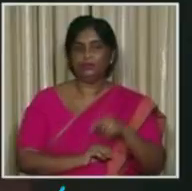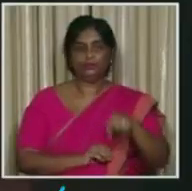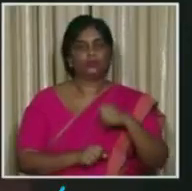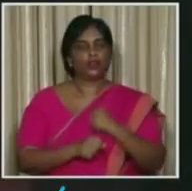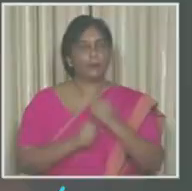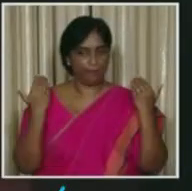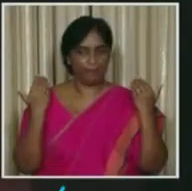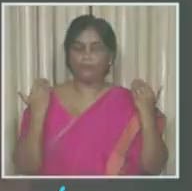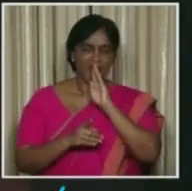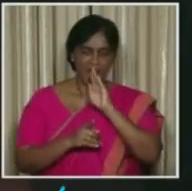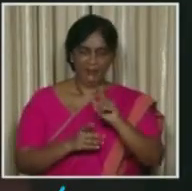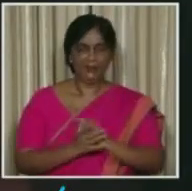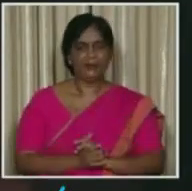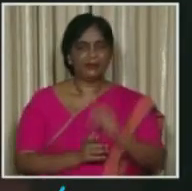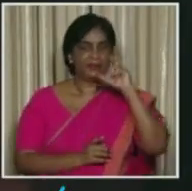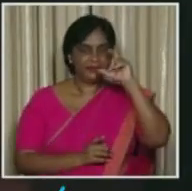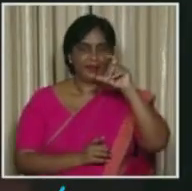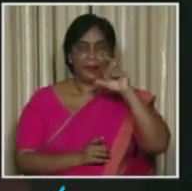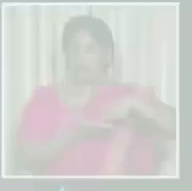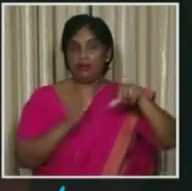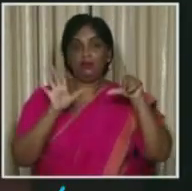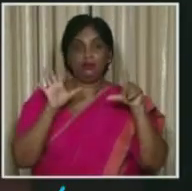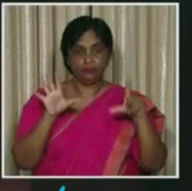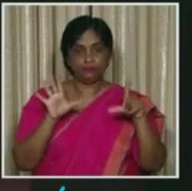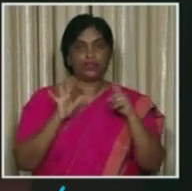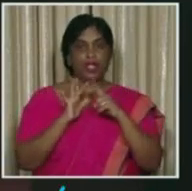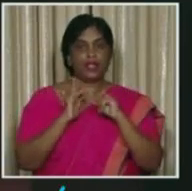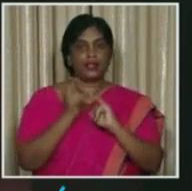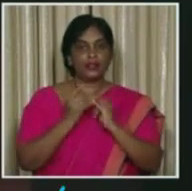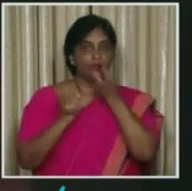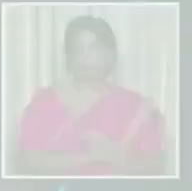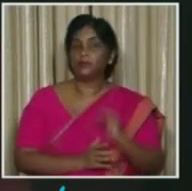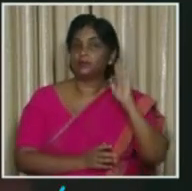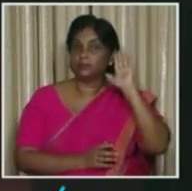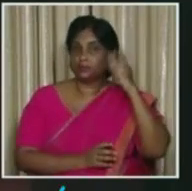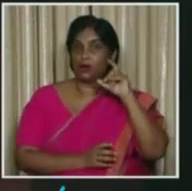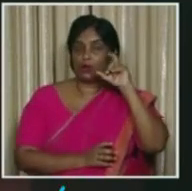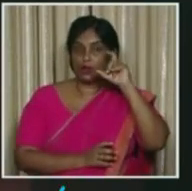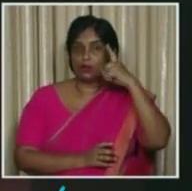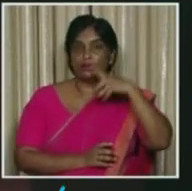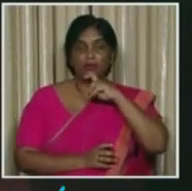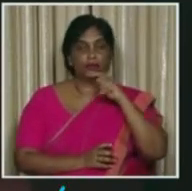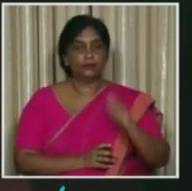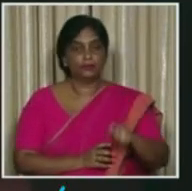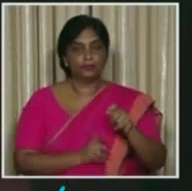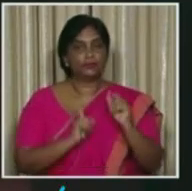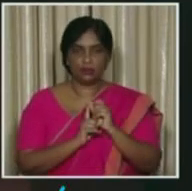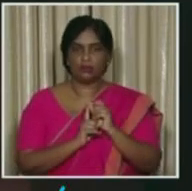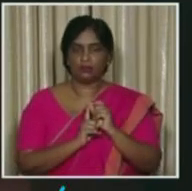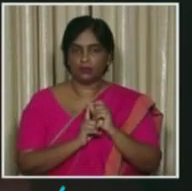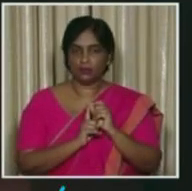රජයේ පුවත්පතකම තිබෙනවා කොළඹ මර්මස්ථාන 7කට IS බෝම්බ ප්‍රහාර සැලසුමක්. කොළඹ අතිරේක මහේස්ත්‍රාත් පසන්